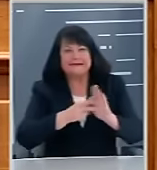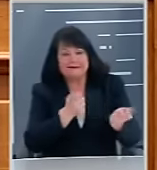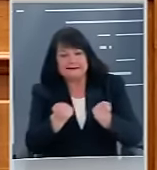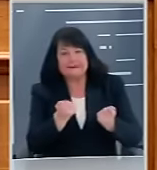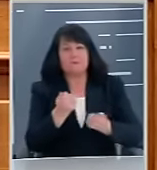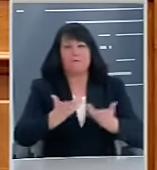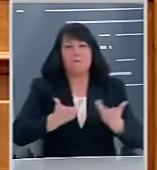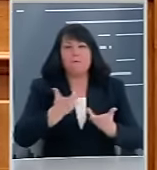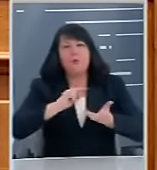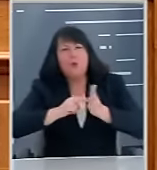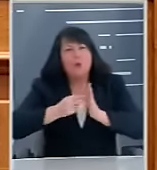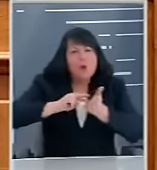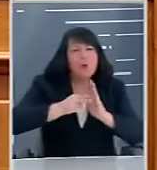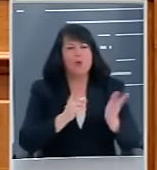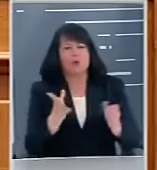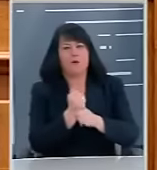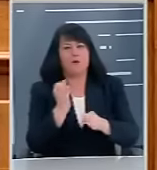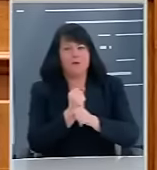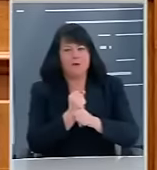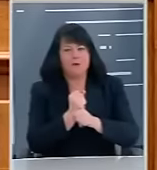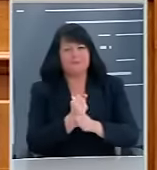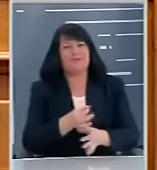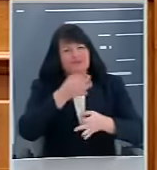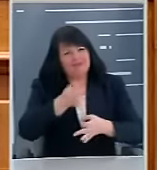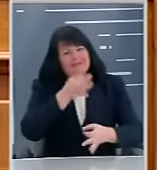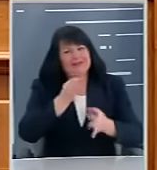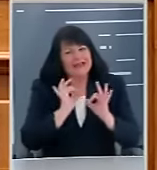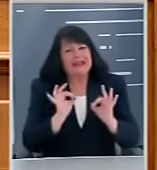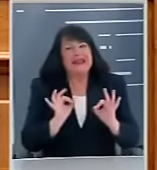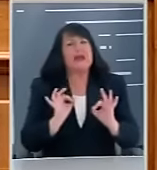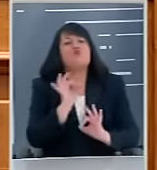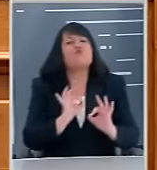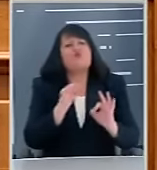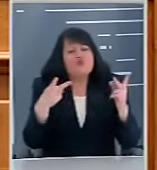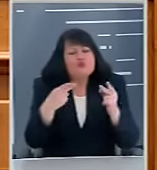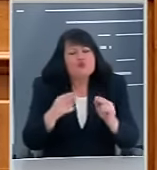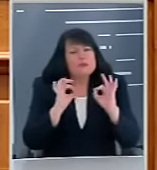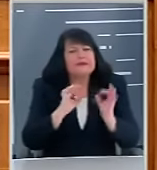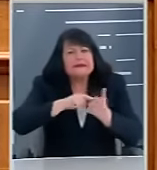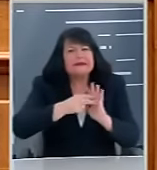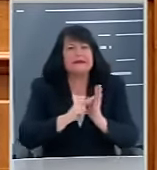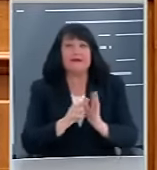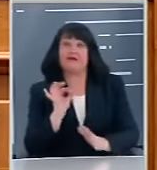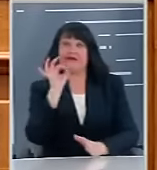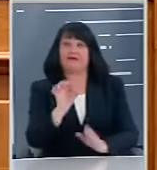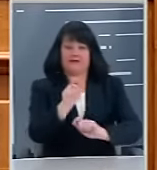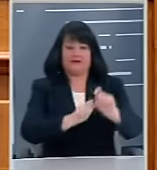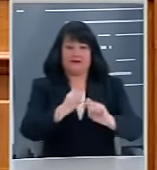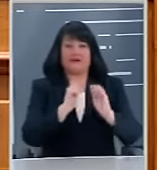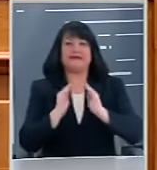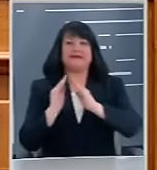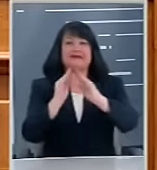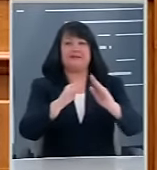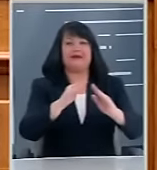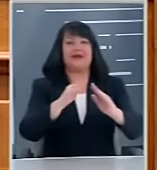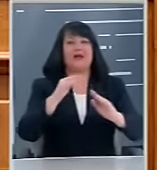τον προϋπολογισμό και τις οικονομίες, τις οποίες θα επεξηγήσω ακριβώς που γίνανε, να φτάσουμε στο να φτιάξουμε σπίτια για το